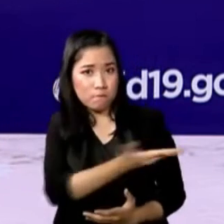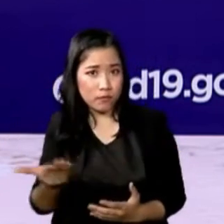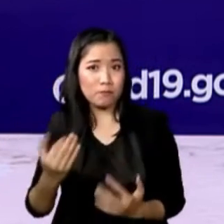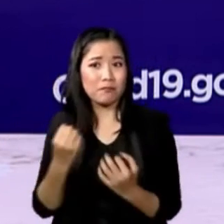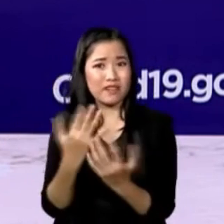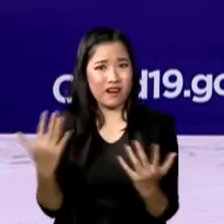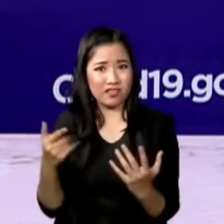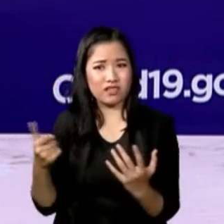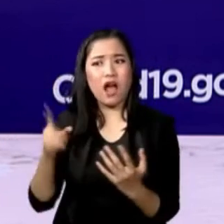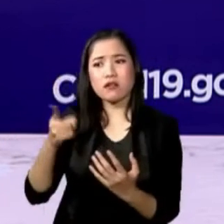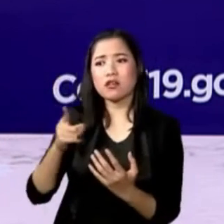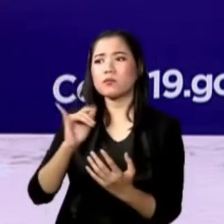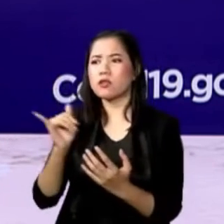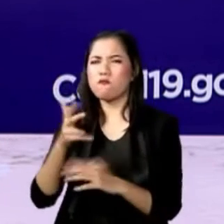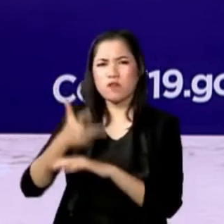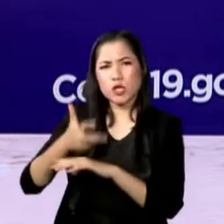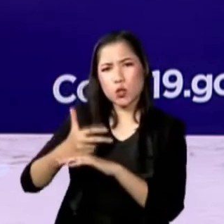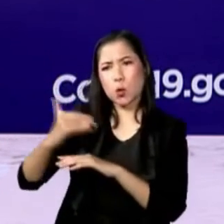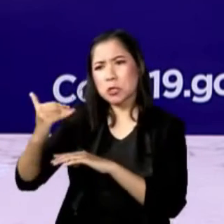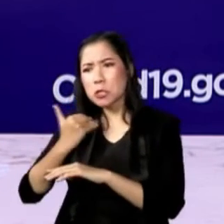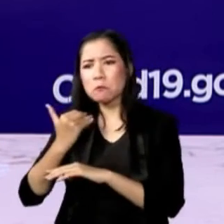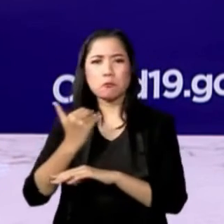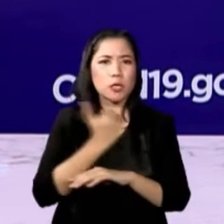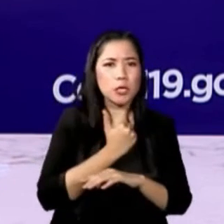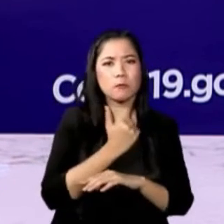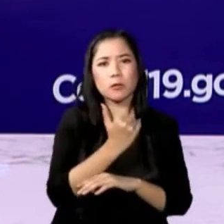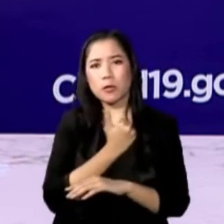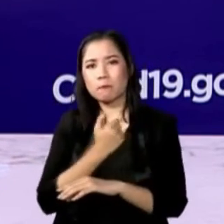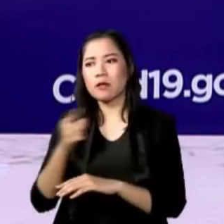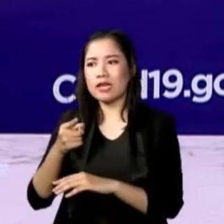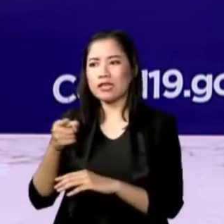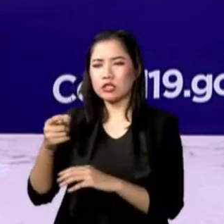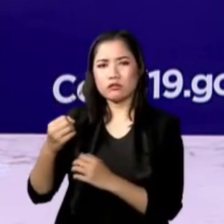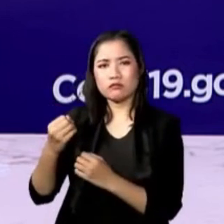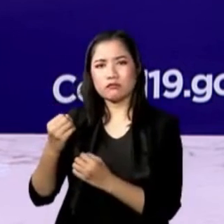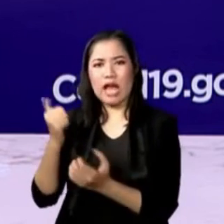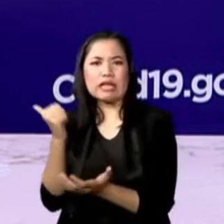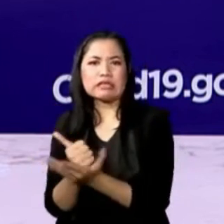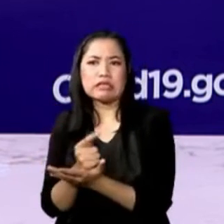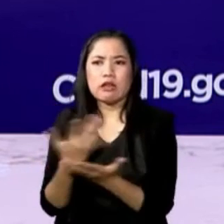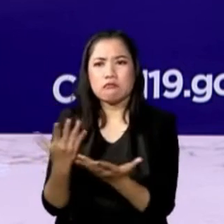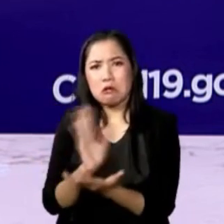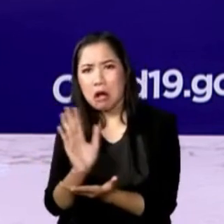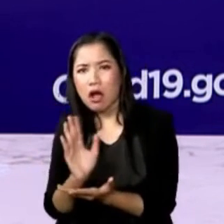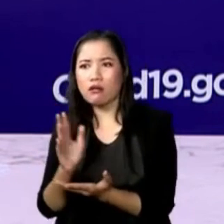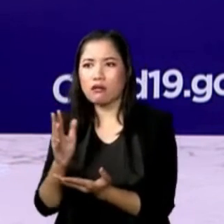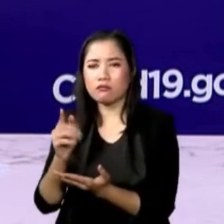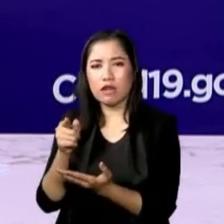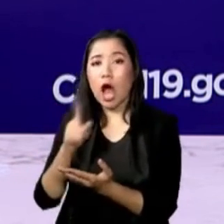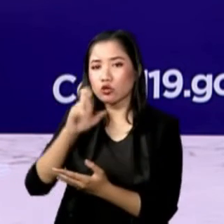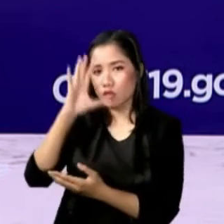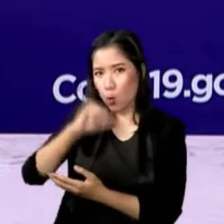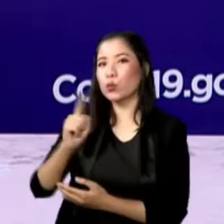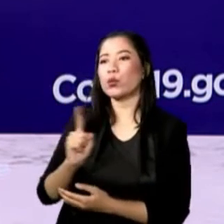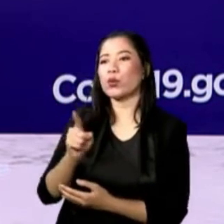masyarakat mendapatkan berita atau video-video yang tidak jelas sumbernya, agar dapat meneliti terlebih dahulu asal